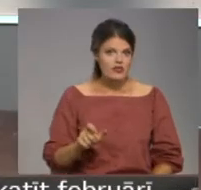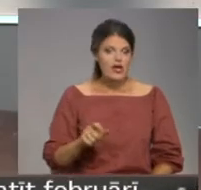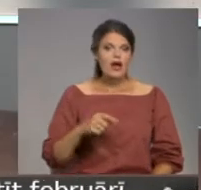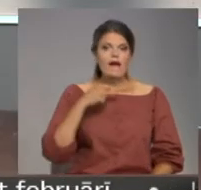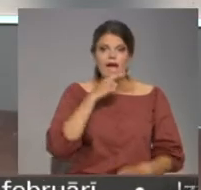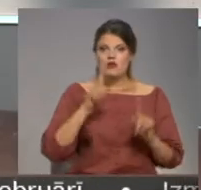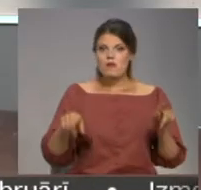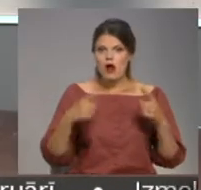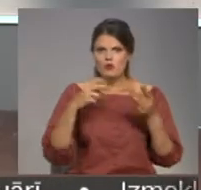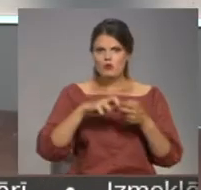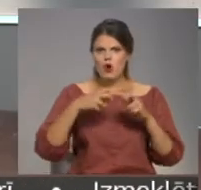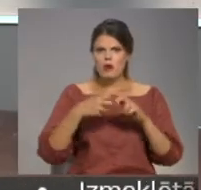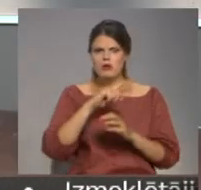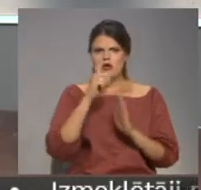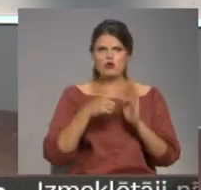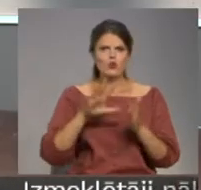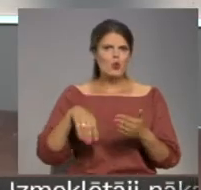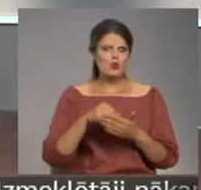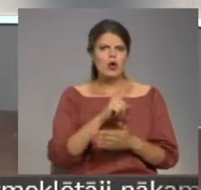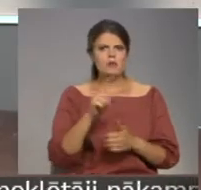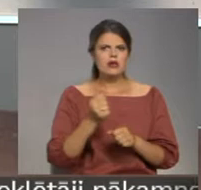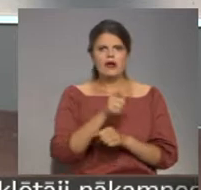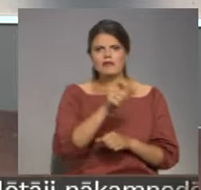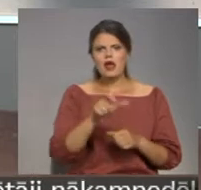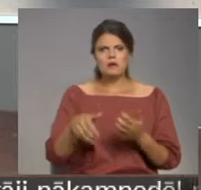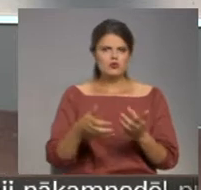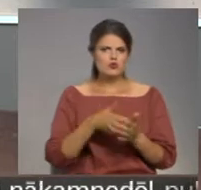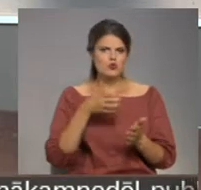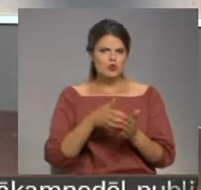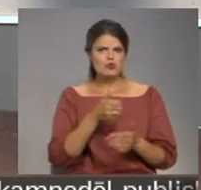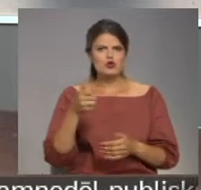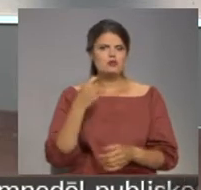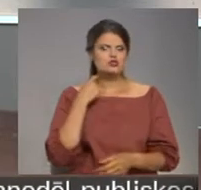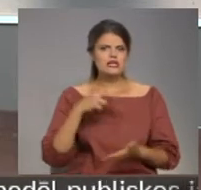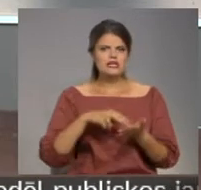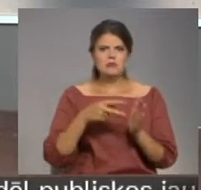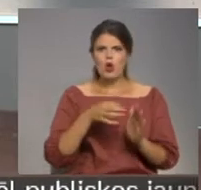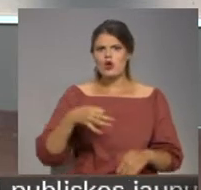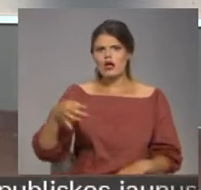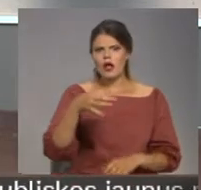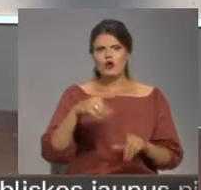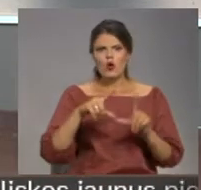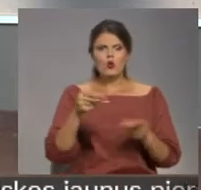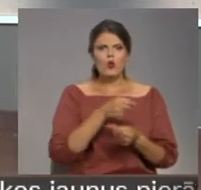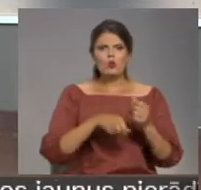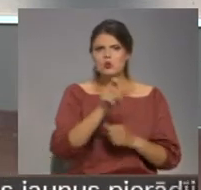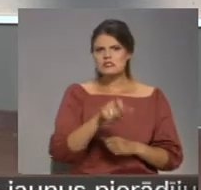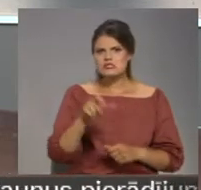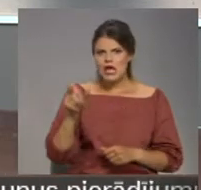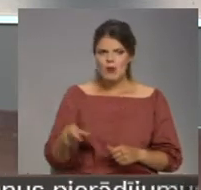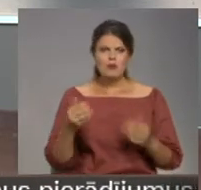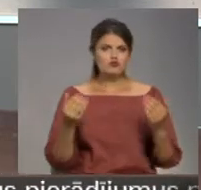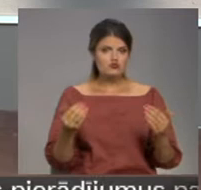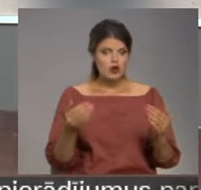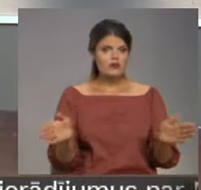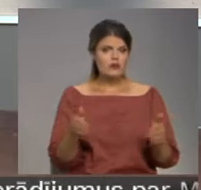Ekonomikas attīstībai problemātisks jautājums joprojām ir darba spēka trūkums, ir īpaši Rīgas plānošanas reģionā uzņēmējiem.